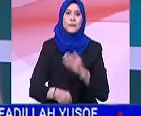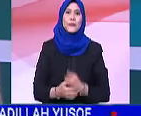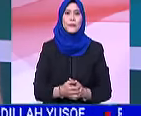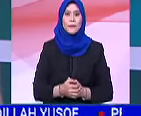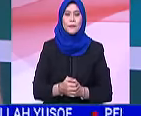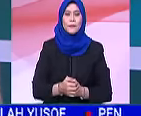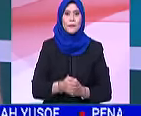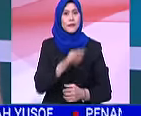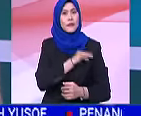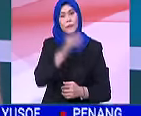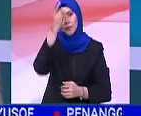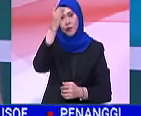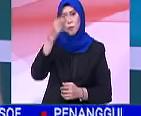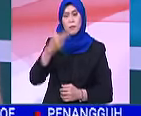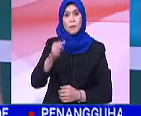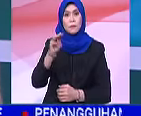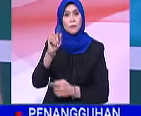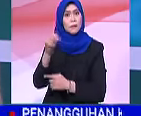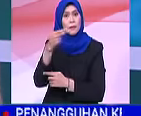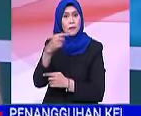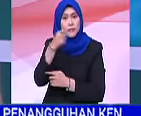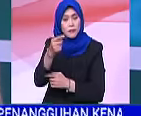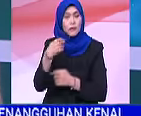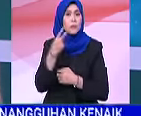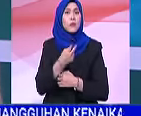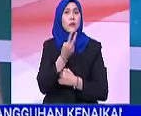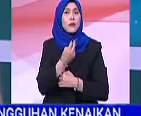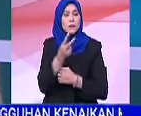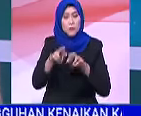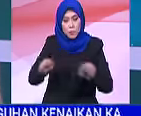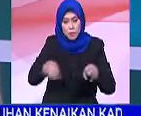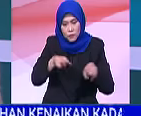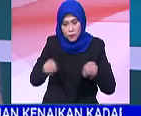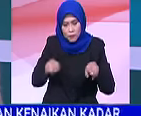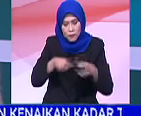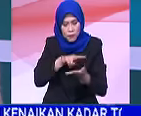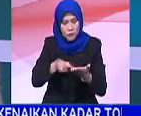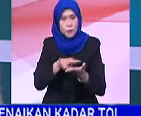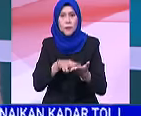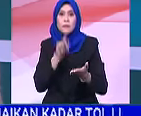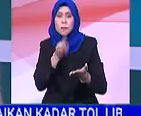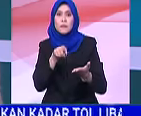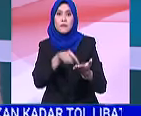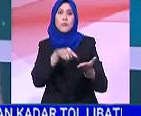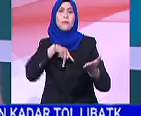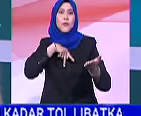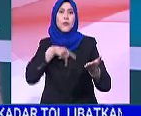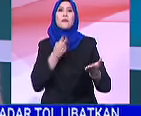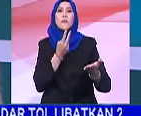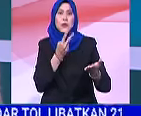Menteri Dalam Negeri Dato' Sri Hamzah Zainuddin mengaku suara dalam rakaman audio yang tular sejak beberapa hari lalu adalah milik beliau.